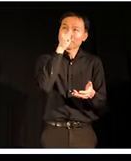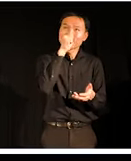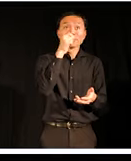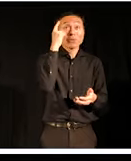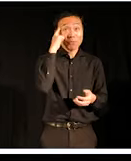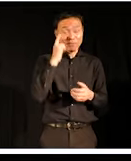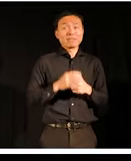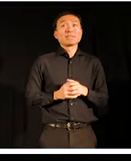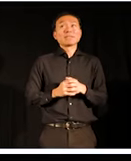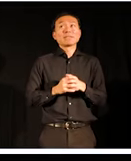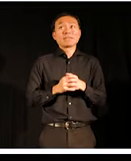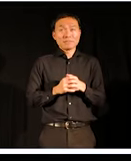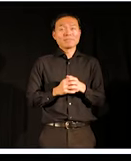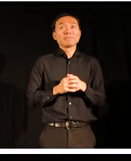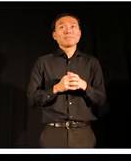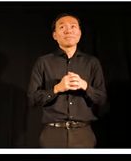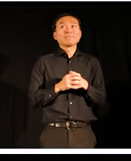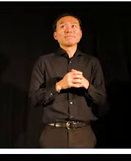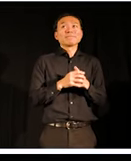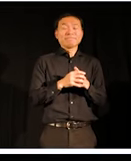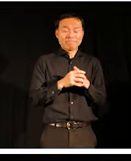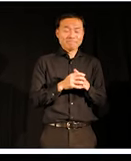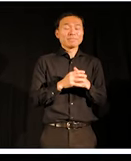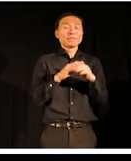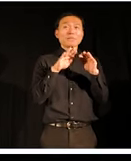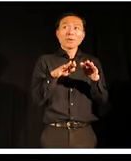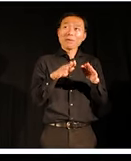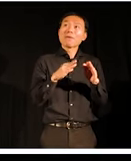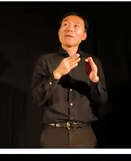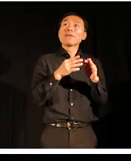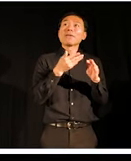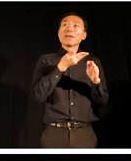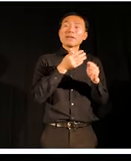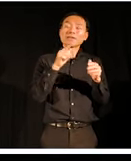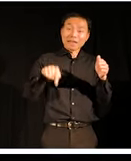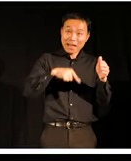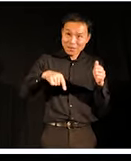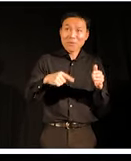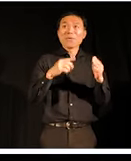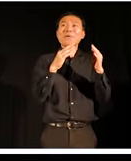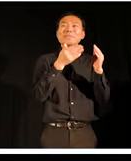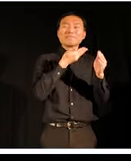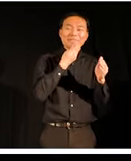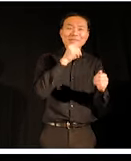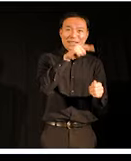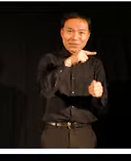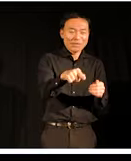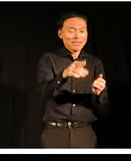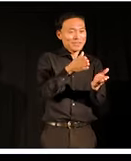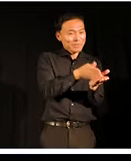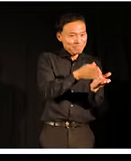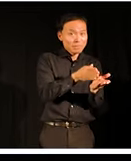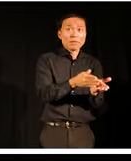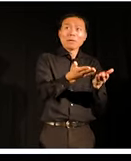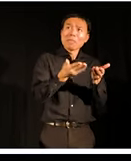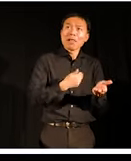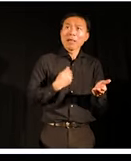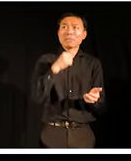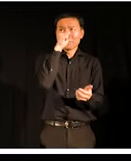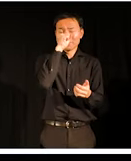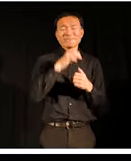え大切な皆様やご家族と今日の時間お話ししていただけましたら幸いでございます今日は本当に朝から